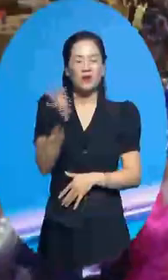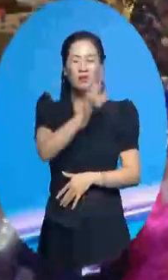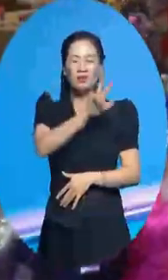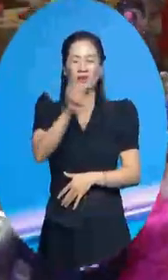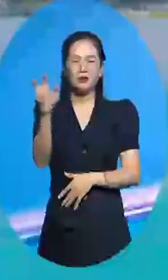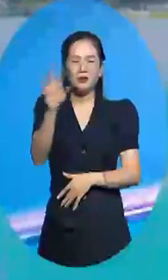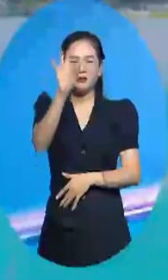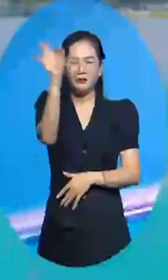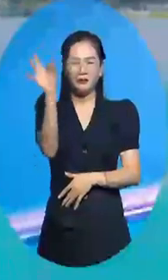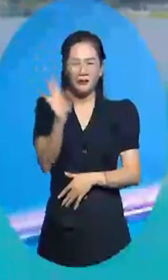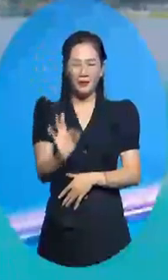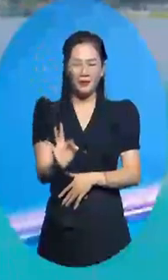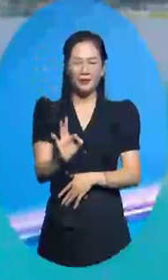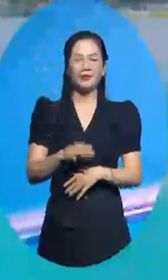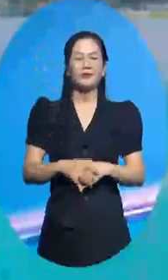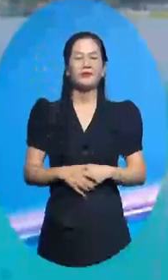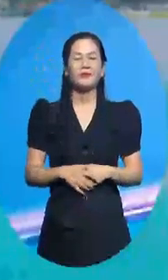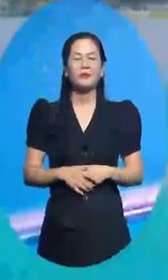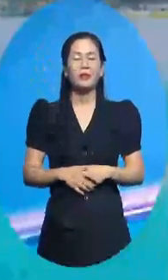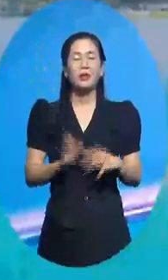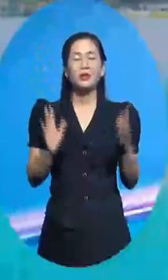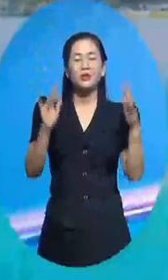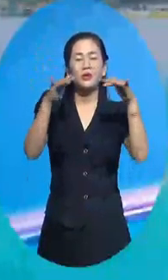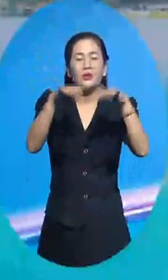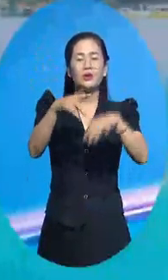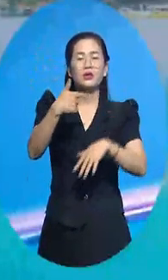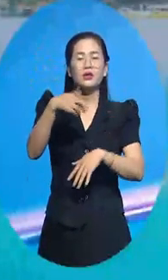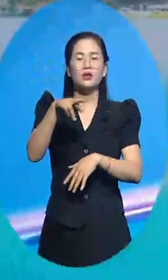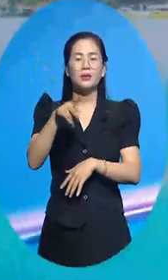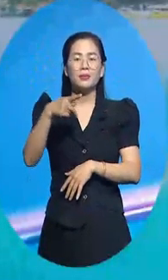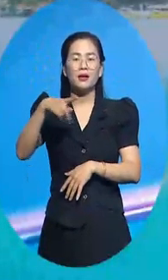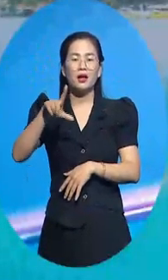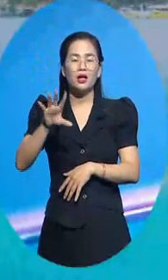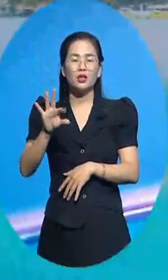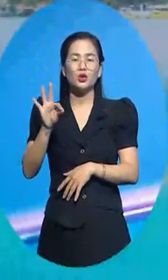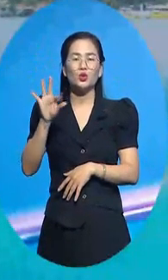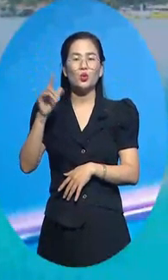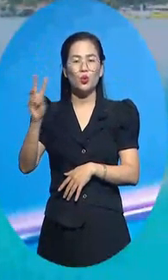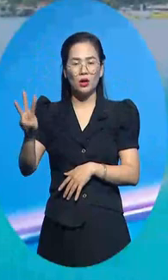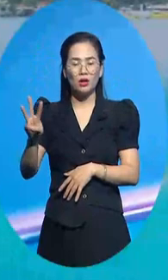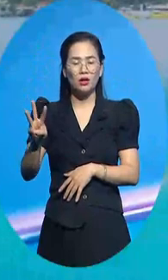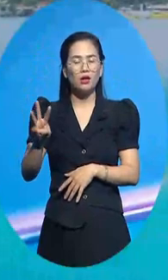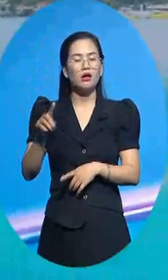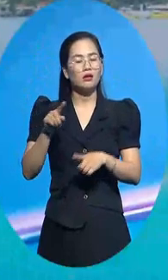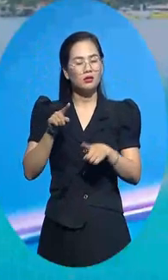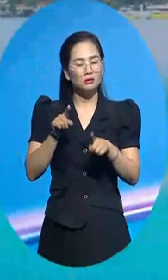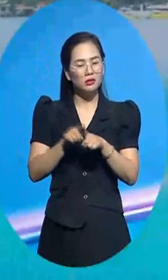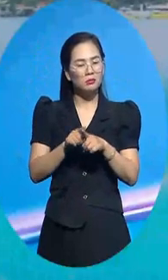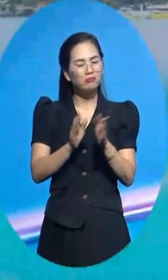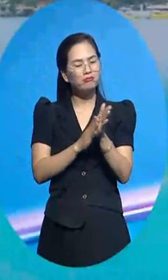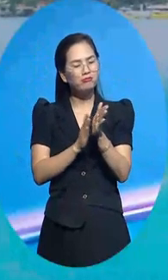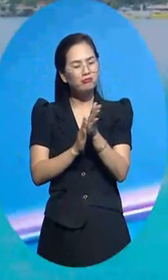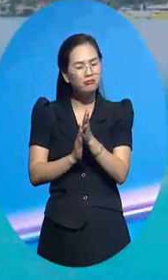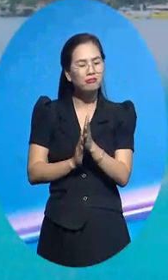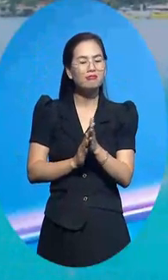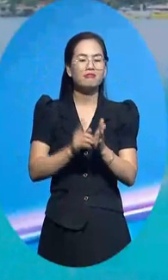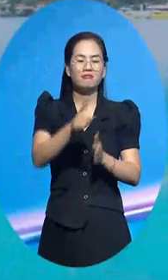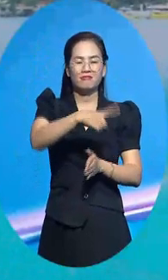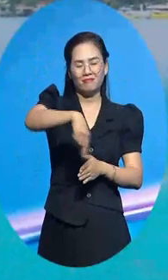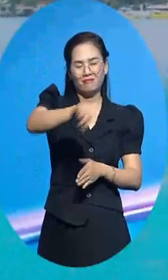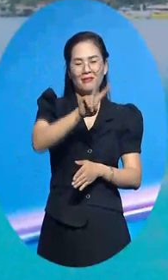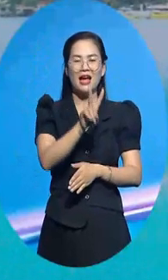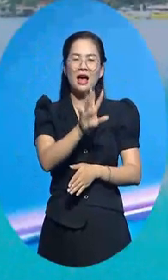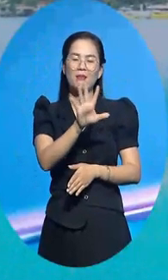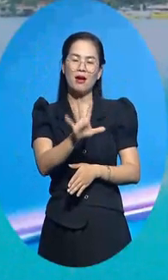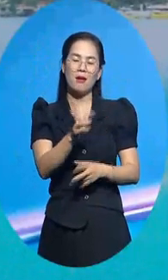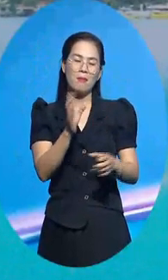đồng. Tổ chức Great Place to Work, cơ quan toàn cầu về văn hóa nơi làm việc, đã vinh danh 25 công ty nằm trong bảng xếp